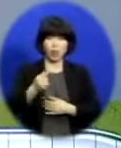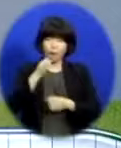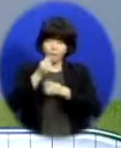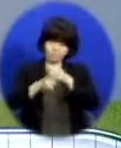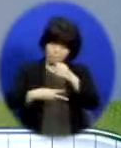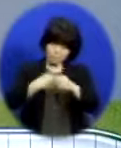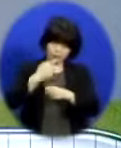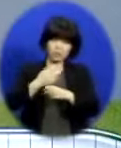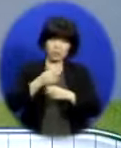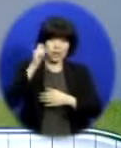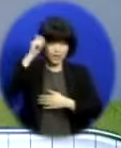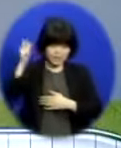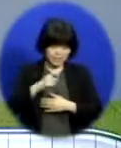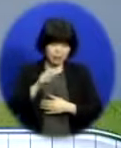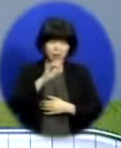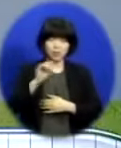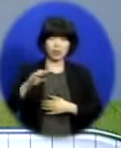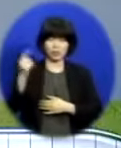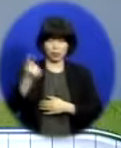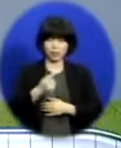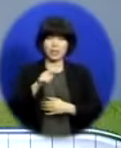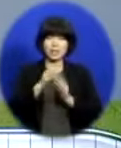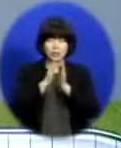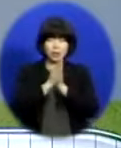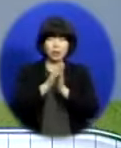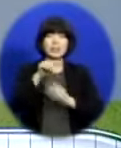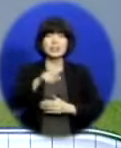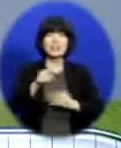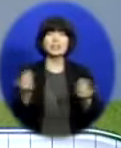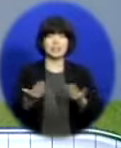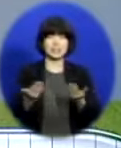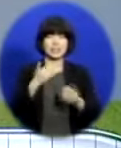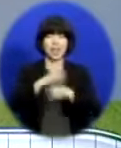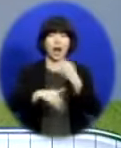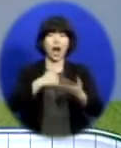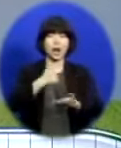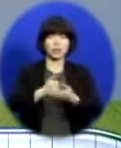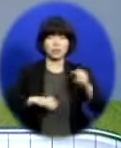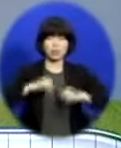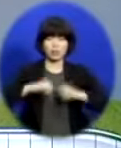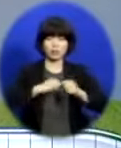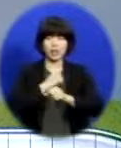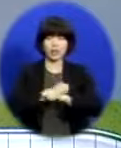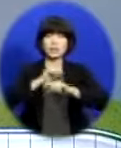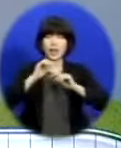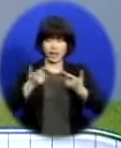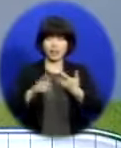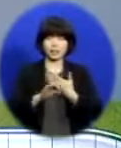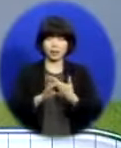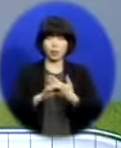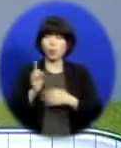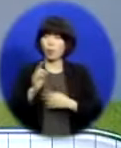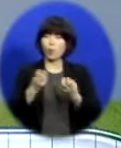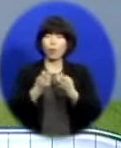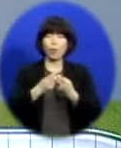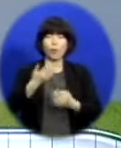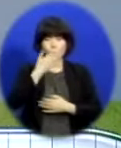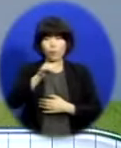새벽마다 나와서 기도하는 그 일이 하나님이 역사하지 않았다면 어떻게